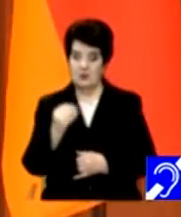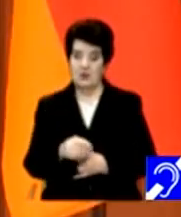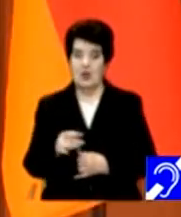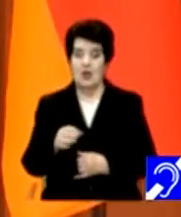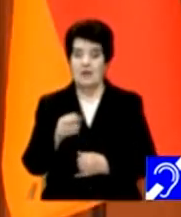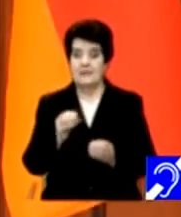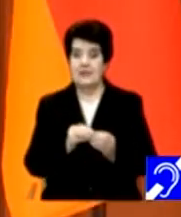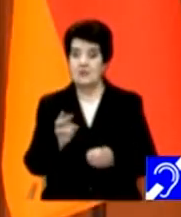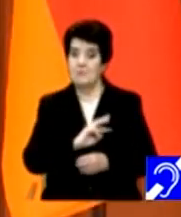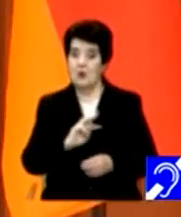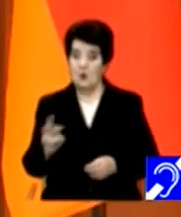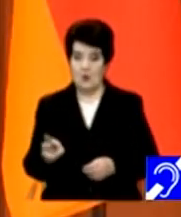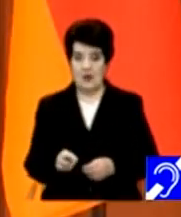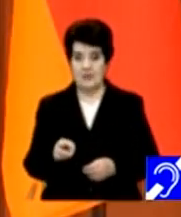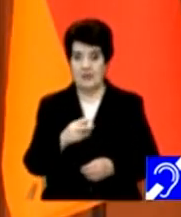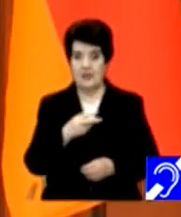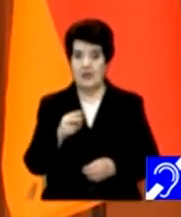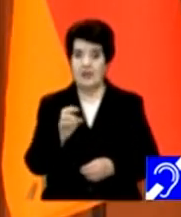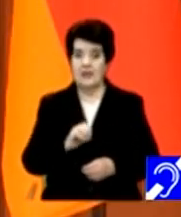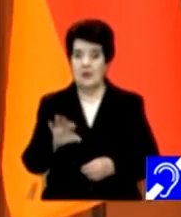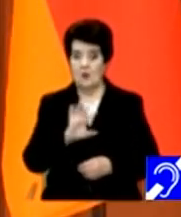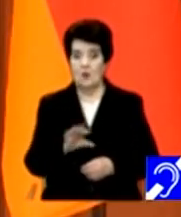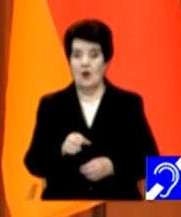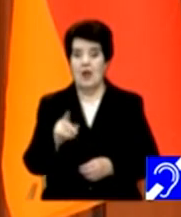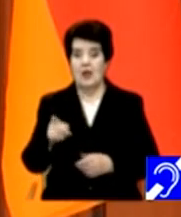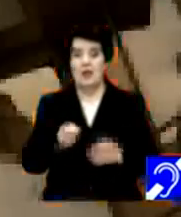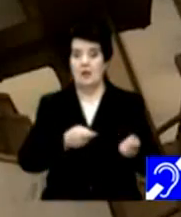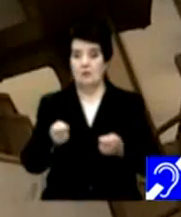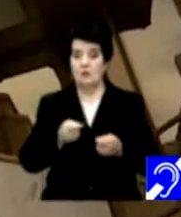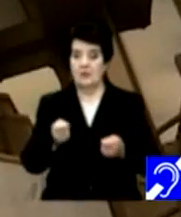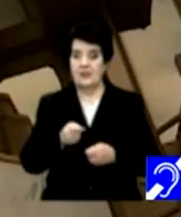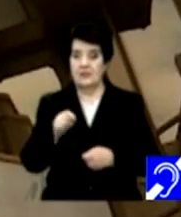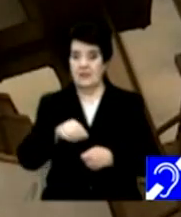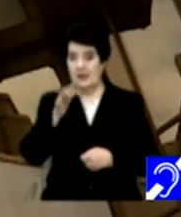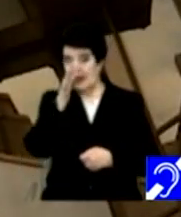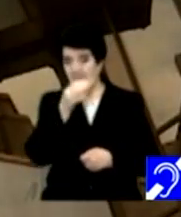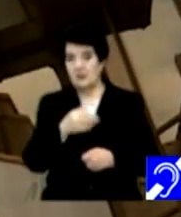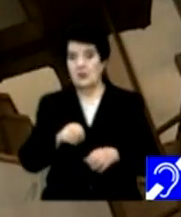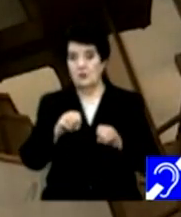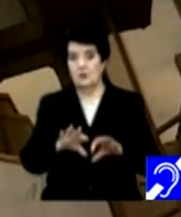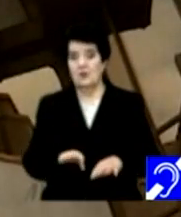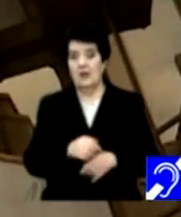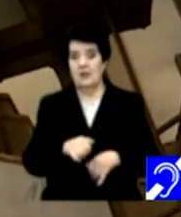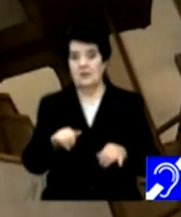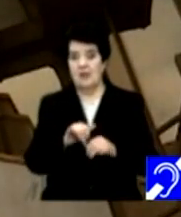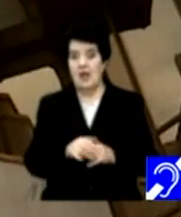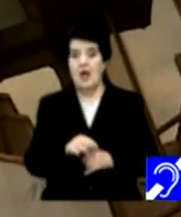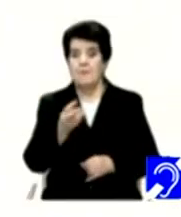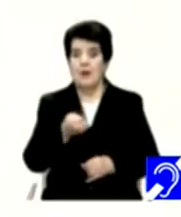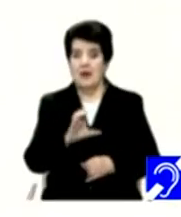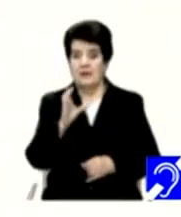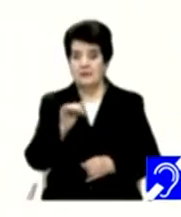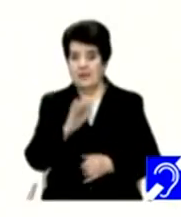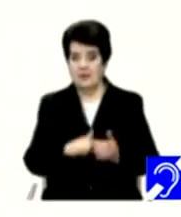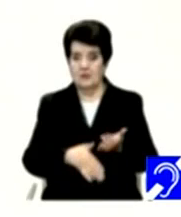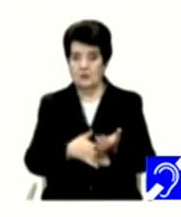de euro, iar gestionarea banilor o lasă la discreția autorităților de la Chișinău. Vorbind despre preocupările actualei guvernări, Maia Sandu a cerut